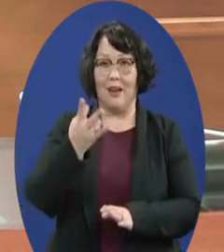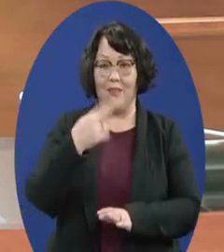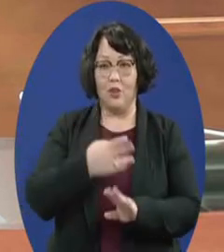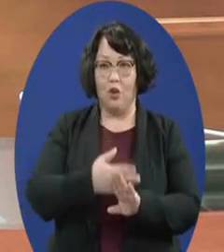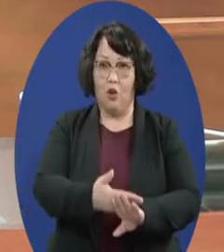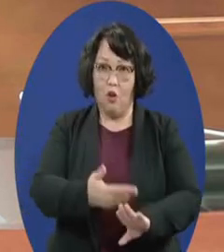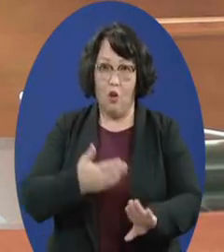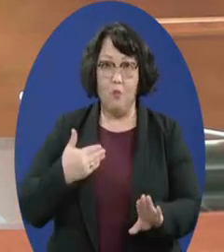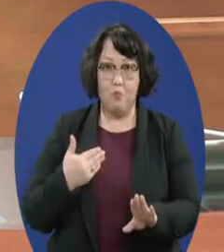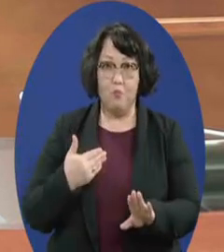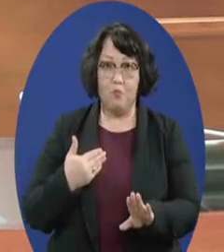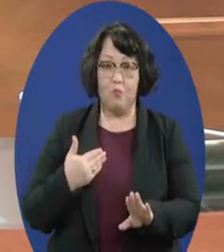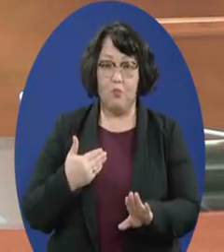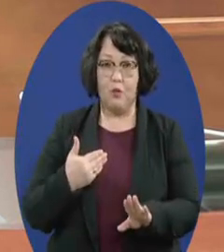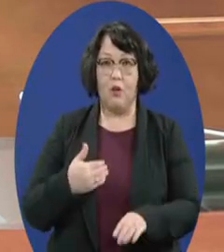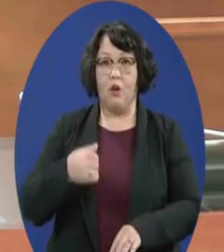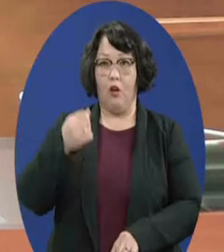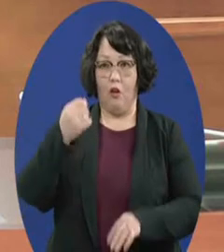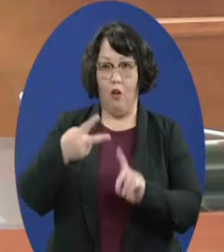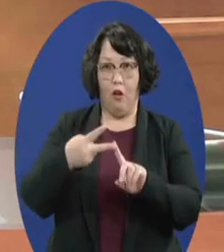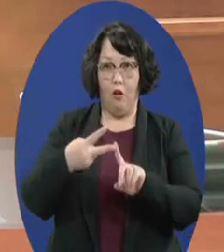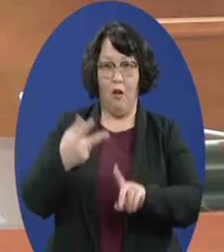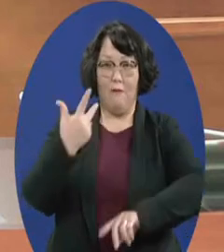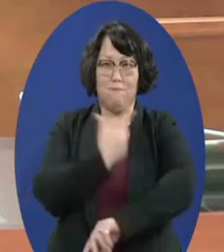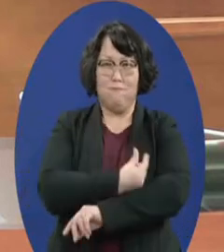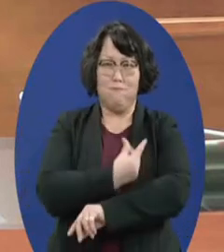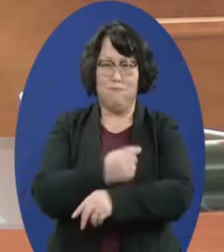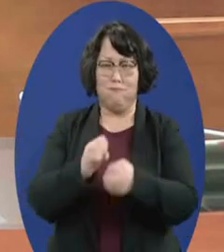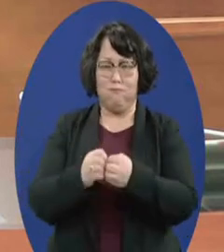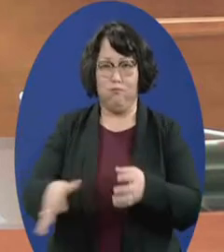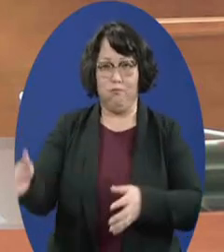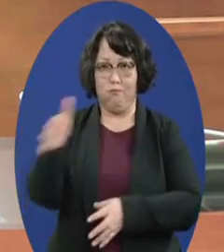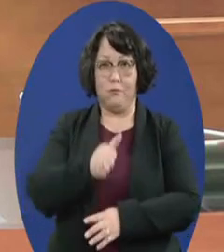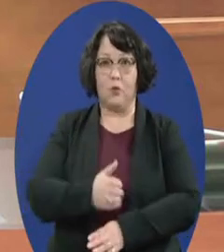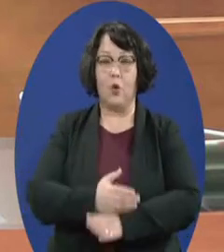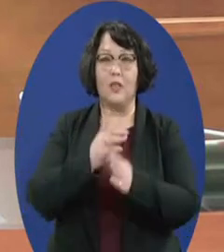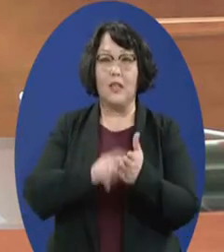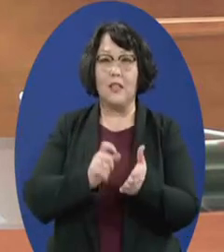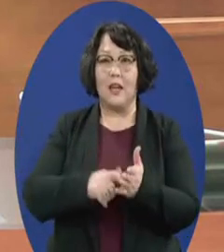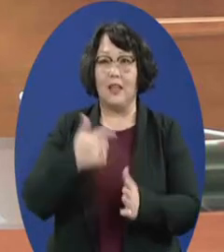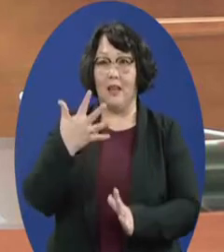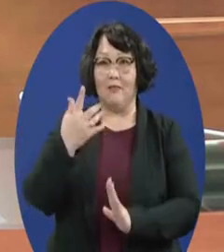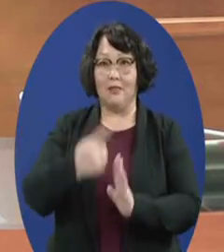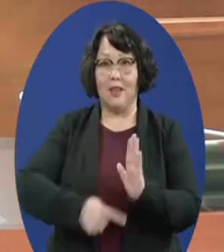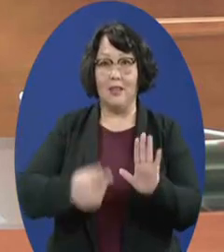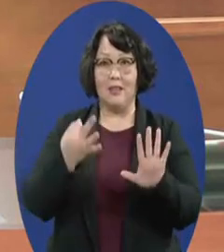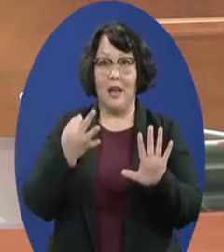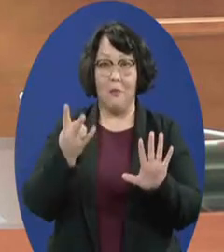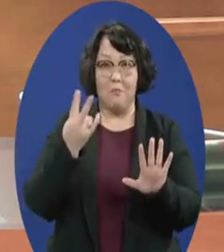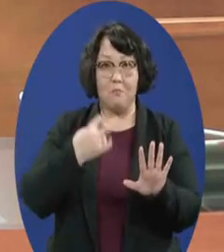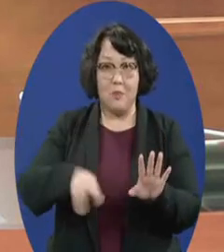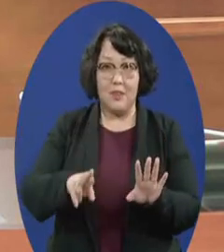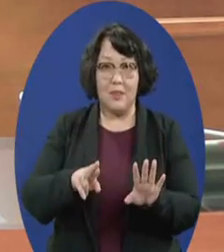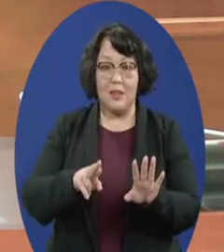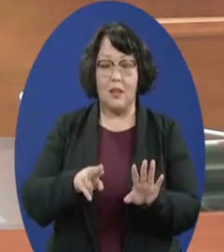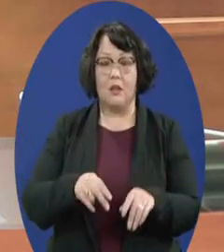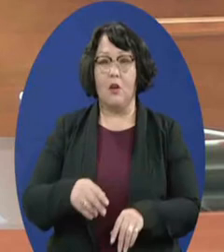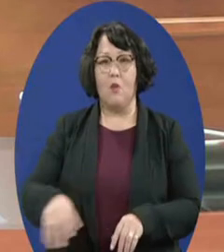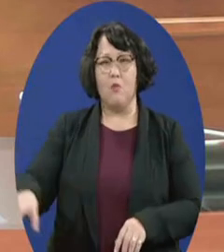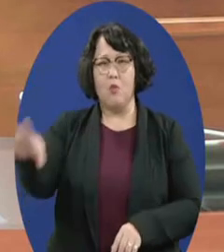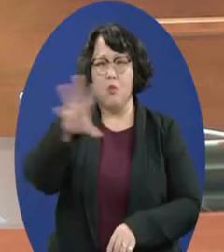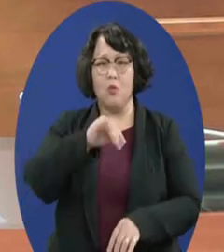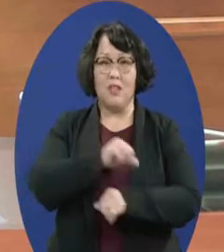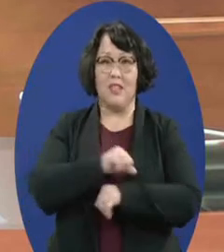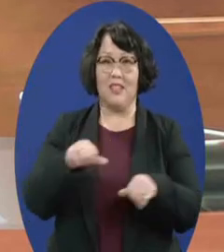5-наас өмнө одоо 2-р тумд нь хамруулж дуусах 5-р сарын 8 гэхэд за мөн одоо нийт